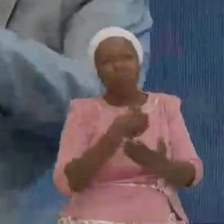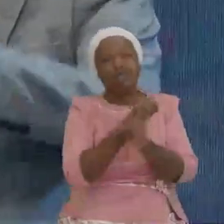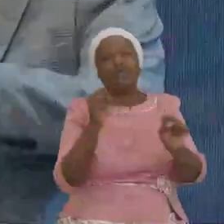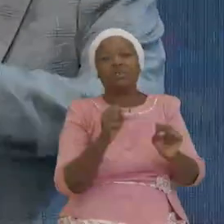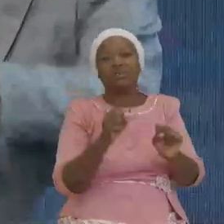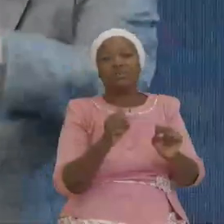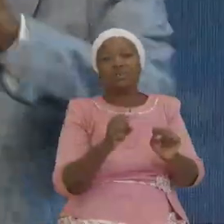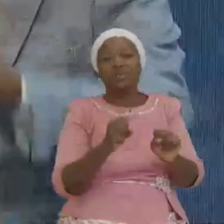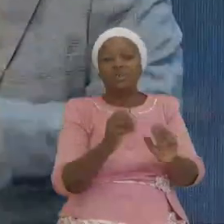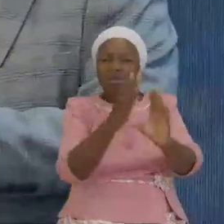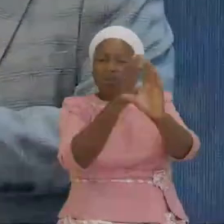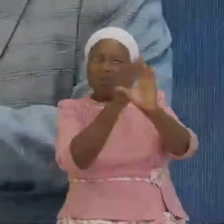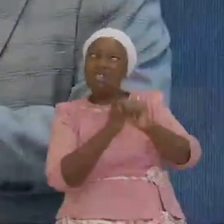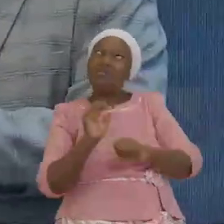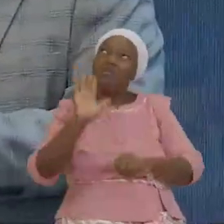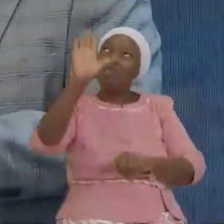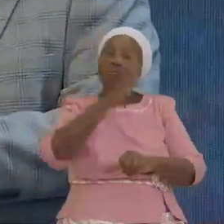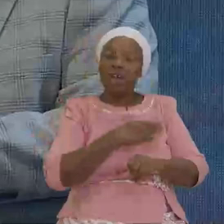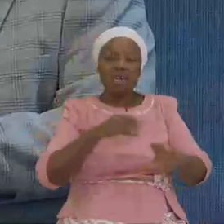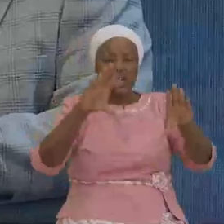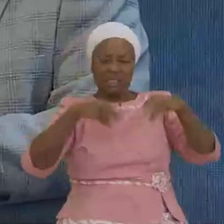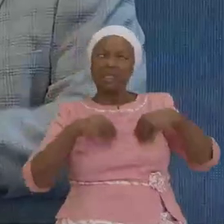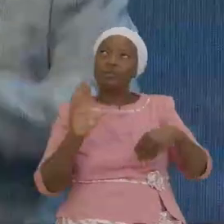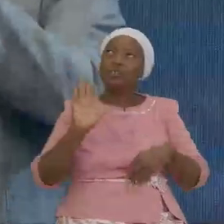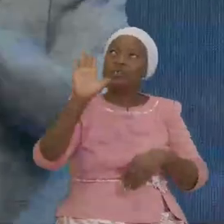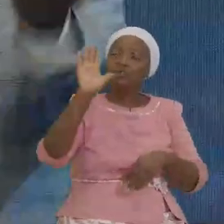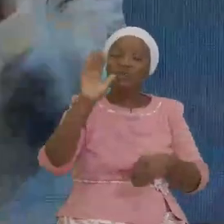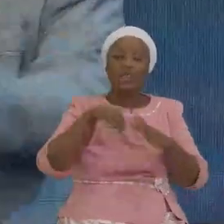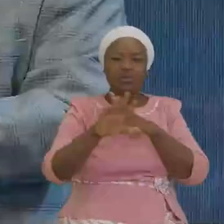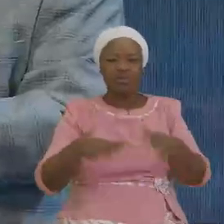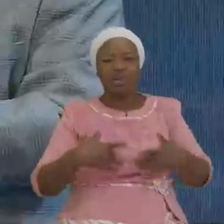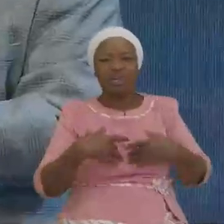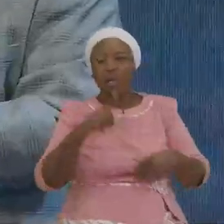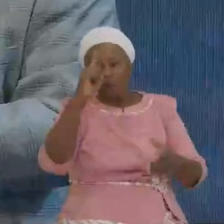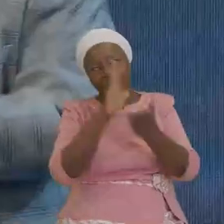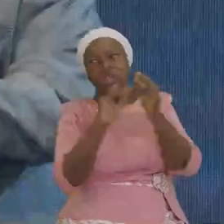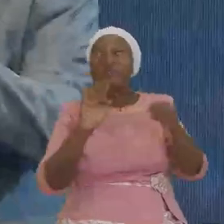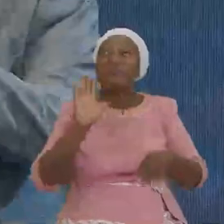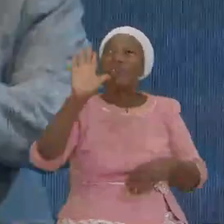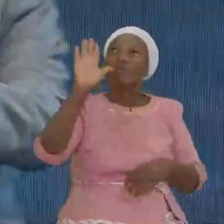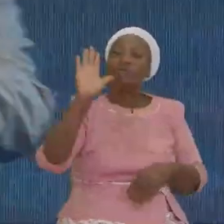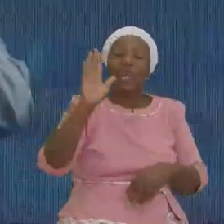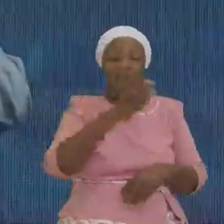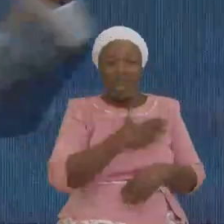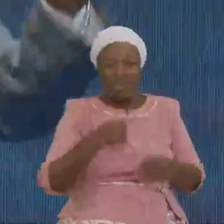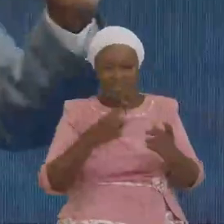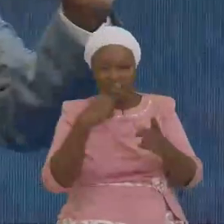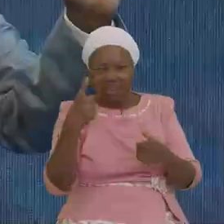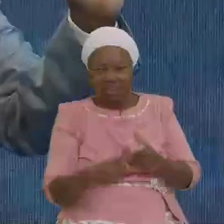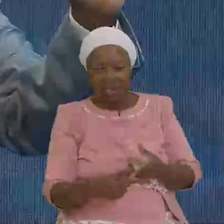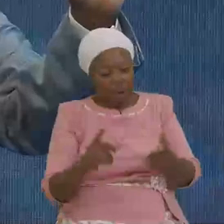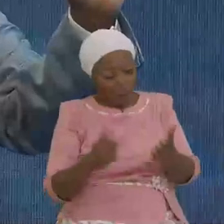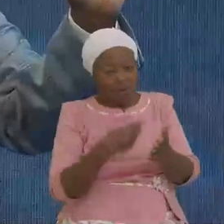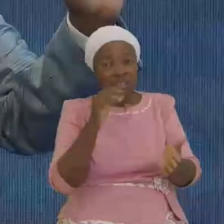Et je donne mon Fils unique pour ton salut. Reçois-le. Accepte-le.